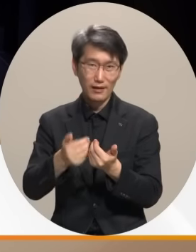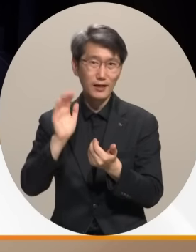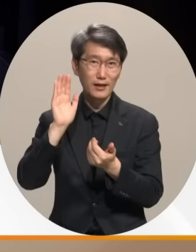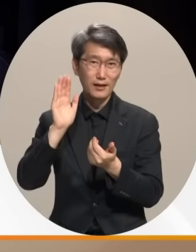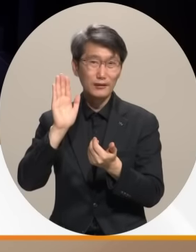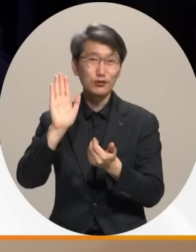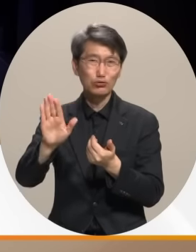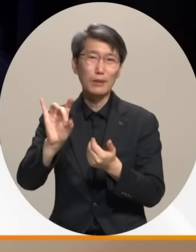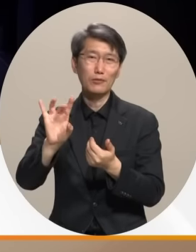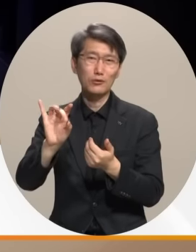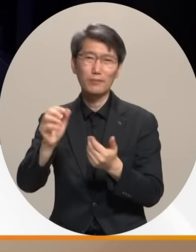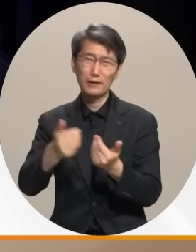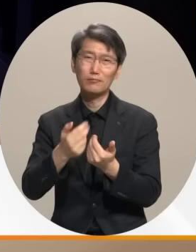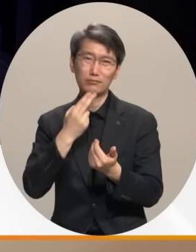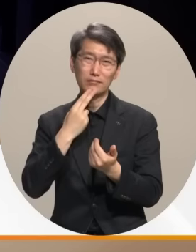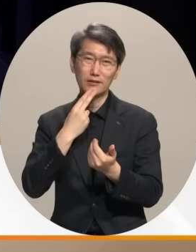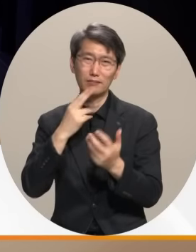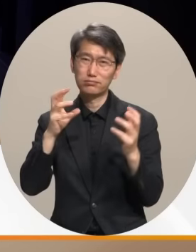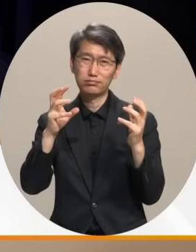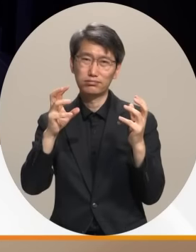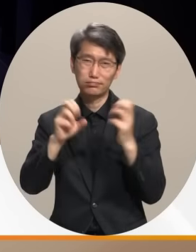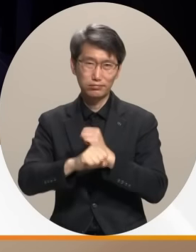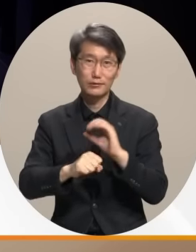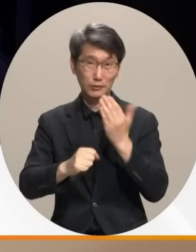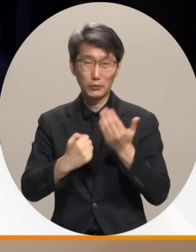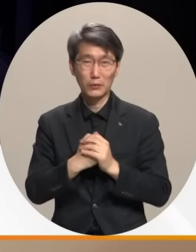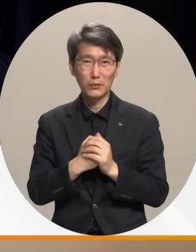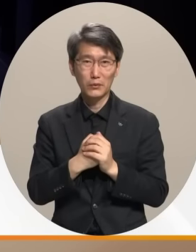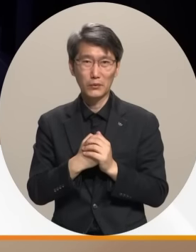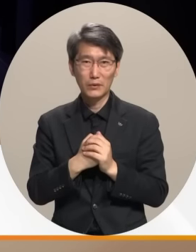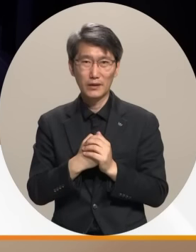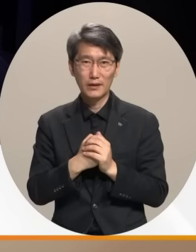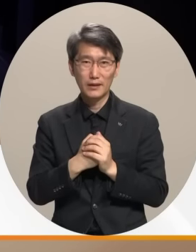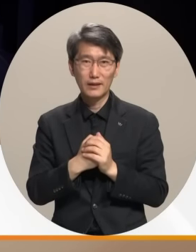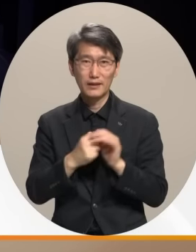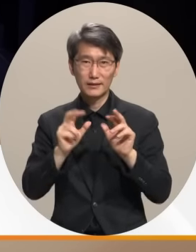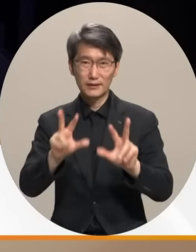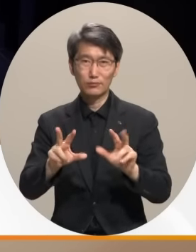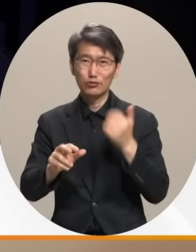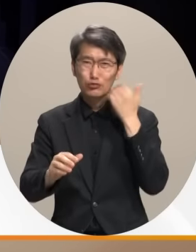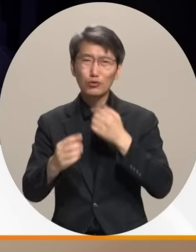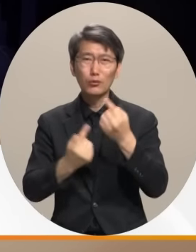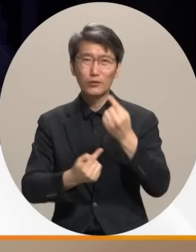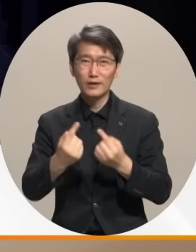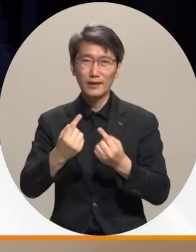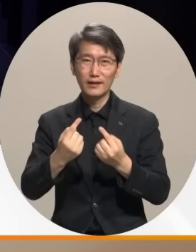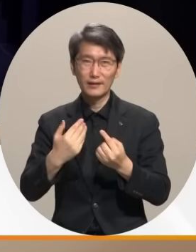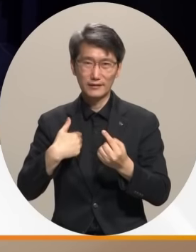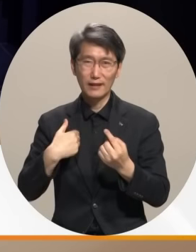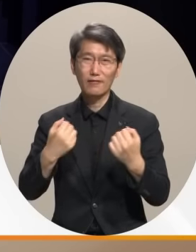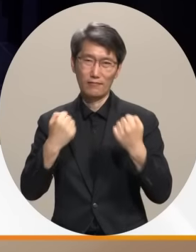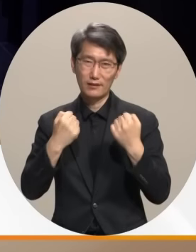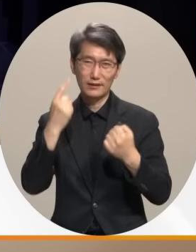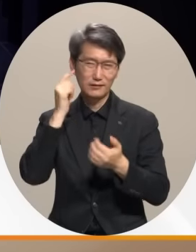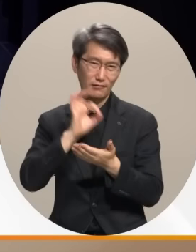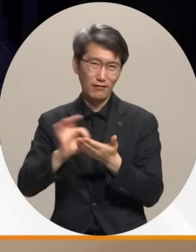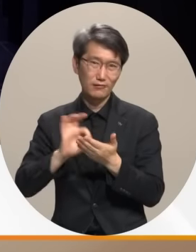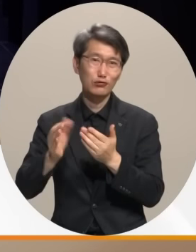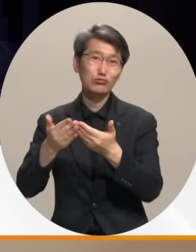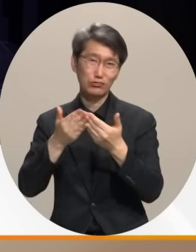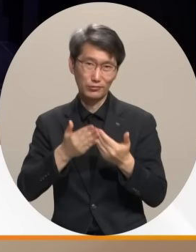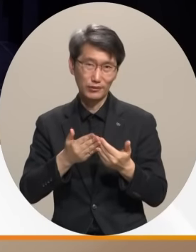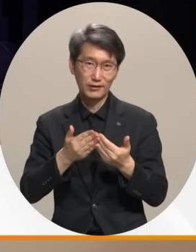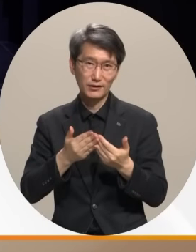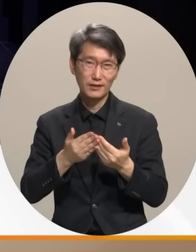이후로부터 한 번도 한 순간 사라지셨고 그래서 지금은 누구보다 제 건강에 신경을 많이 써